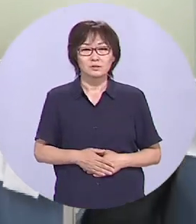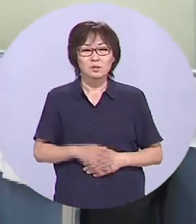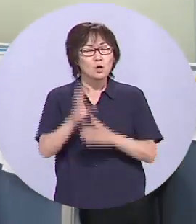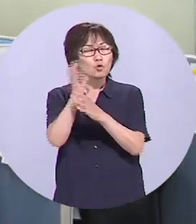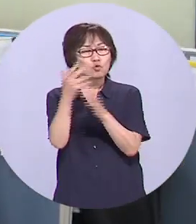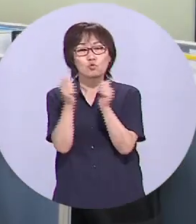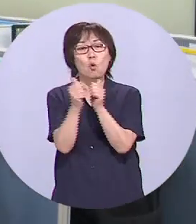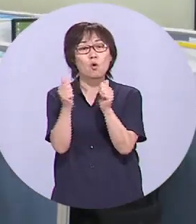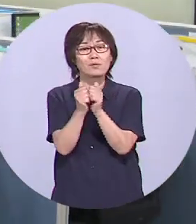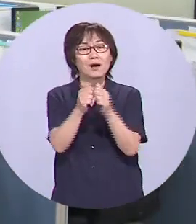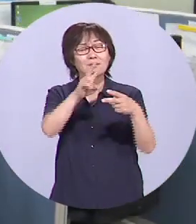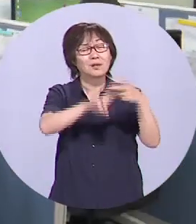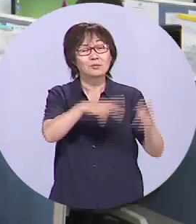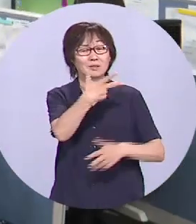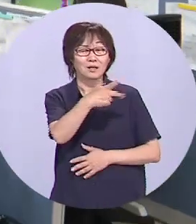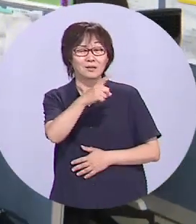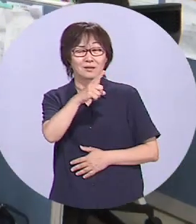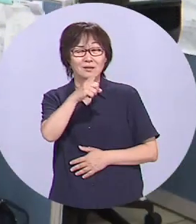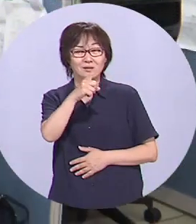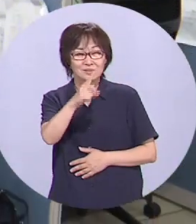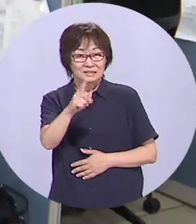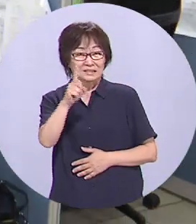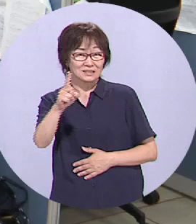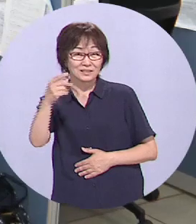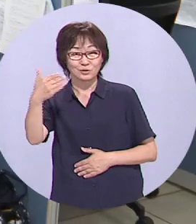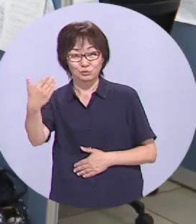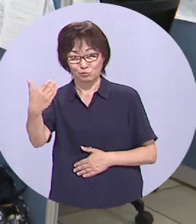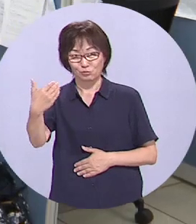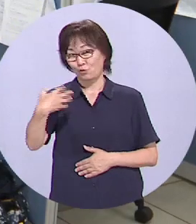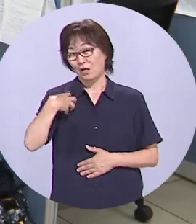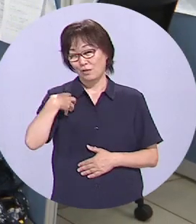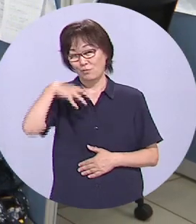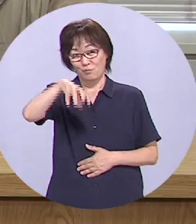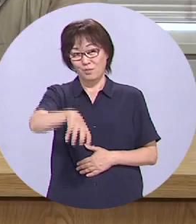談シャープ7119を担当している施設にやってきました。